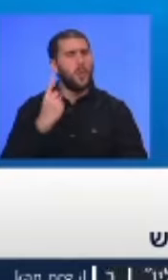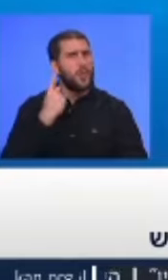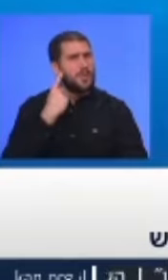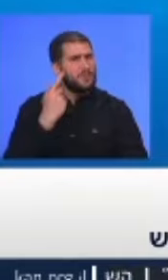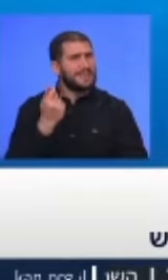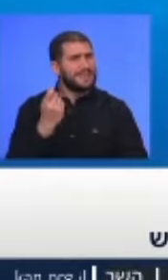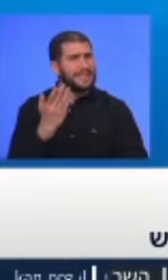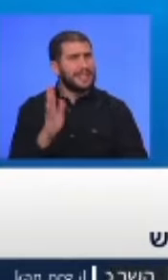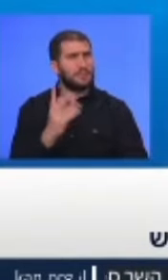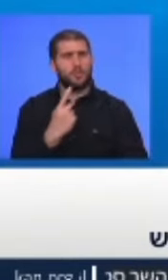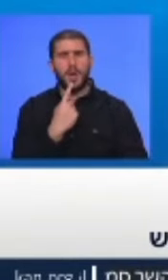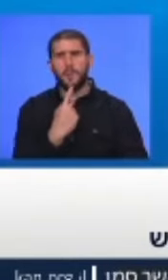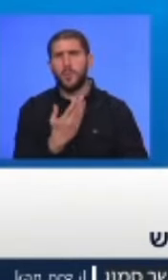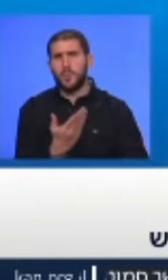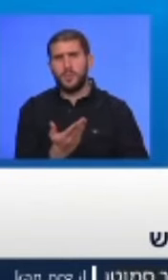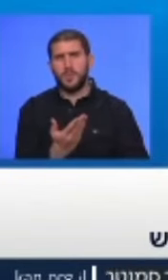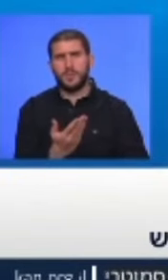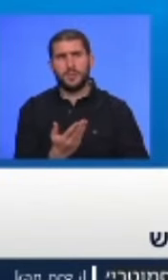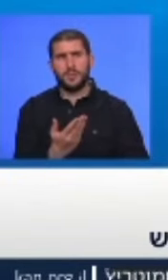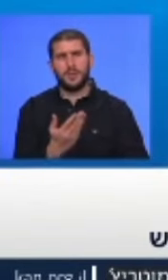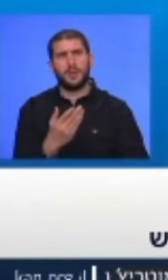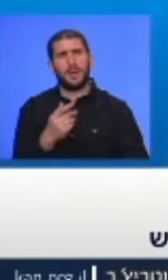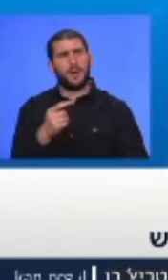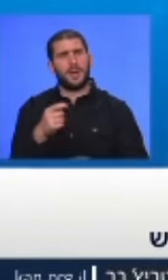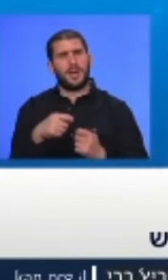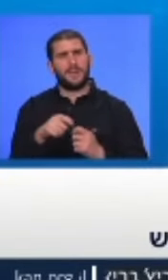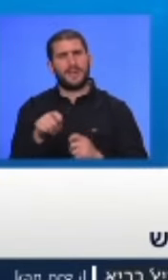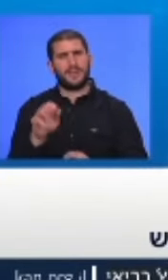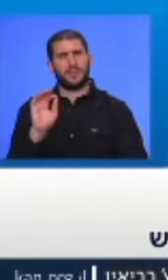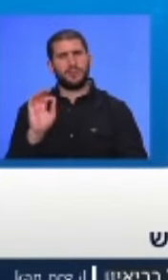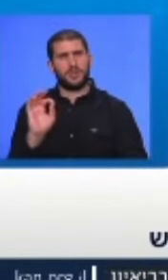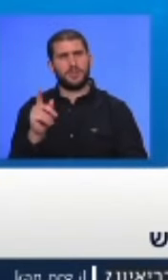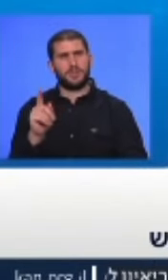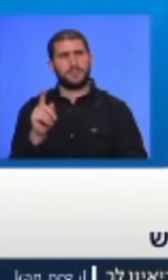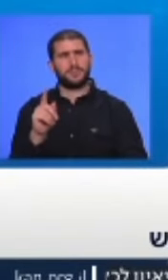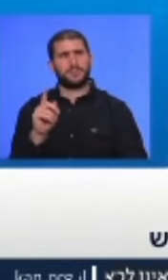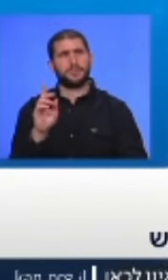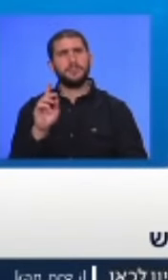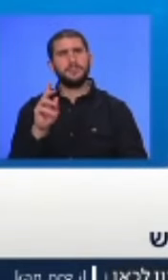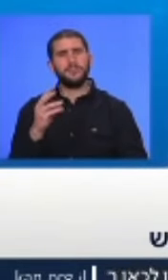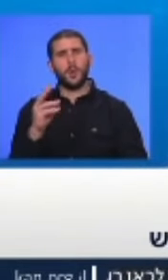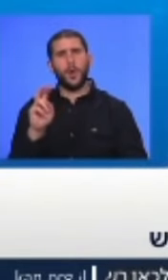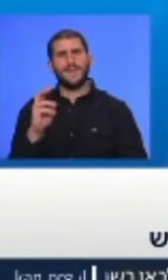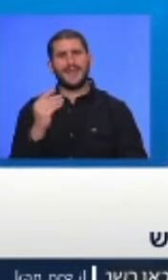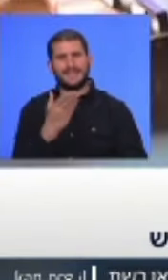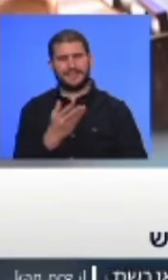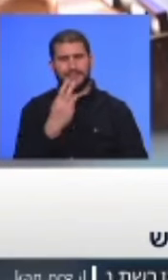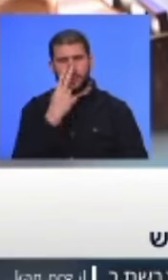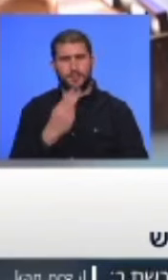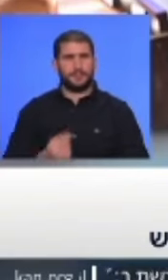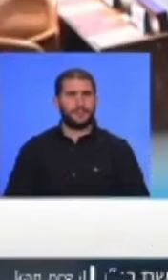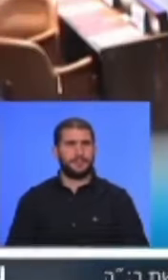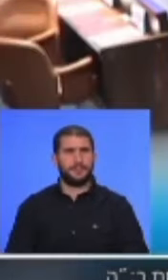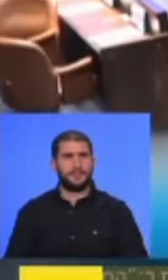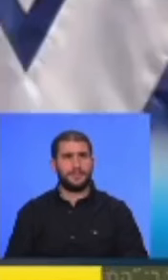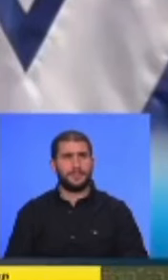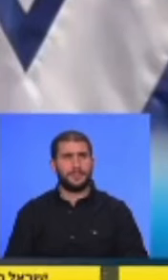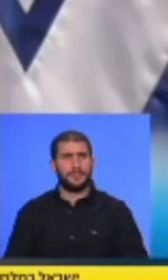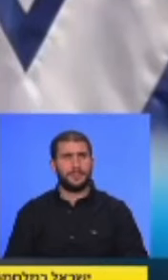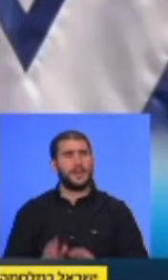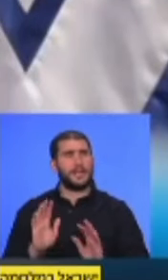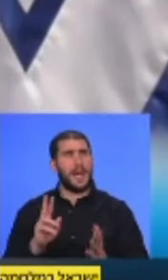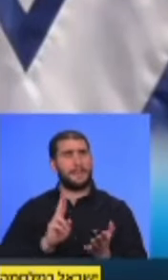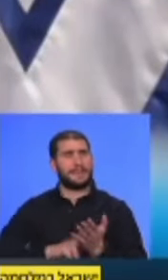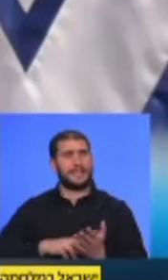מה שנקרא, החבר'ה היקרים שלי הלכו מהמיטב של עופר כסיף, הנה. כך מצדיקים